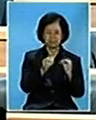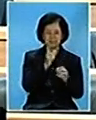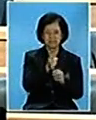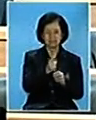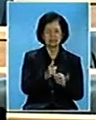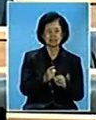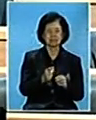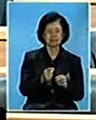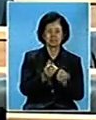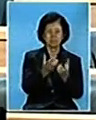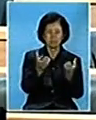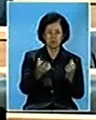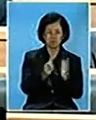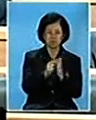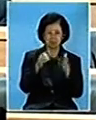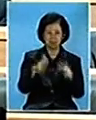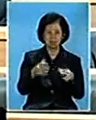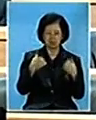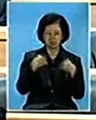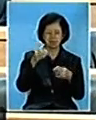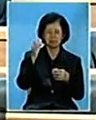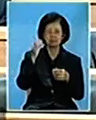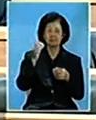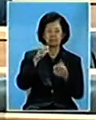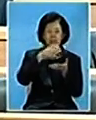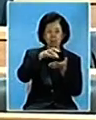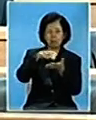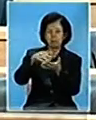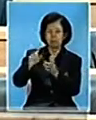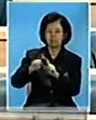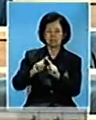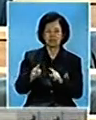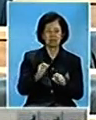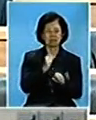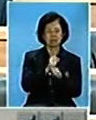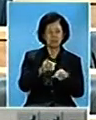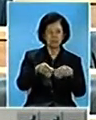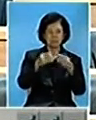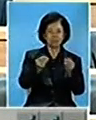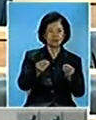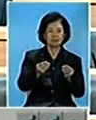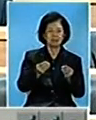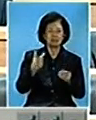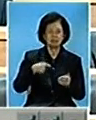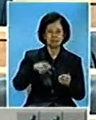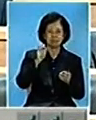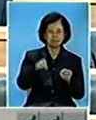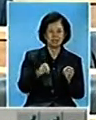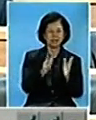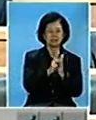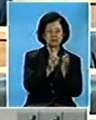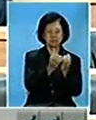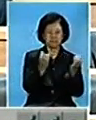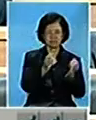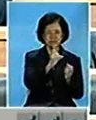ลออกมาก็จะถูกวิพากษ์วิจารณ์ไปต่างๆนานาก็จะทำให้ศาลรัฐธรรมนูญเนี่ยเสียหายเพ